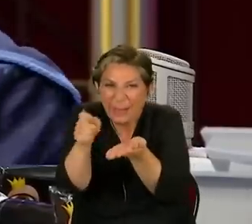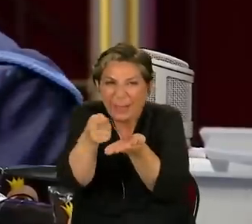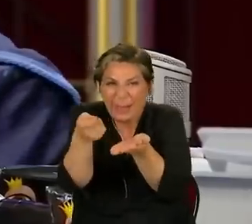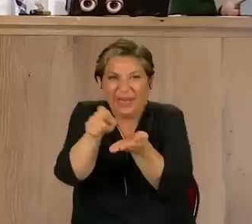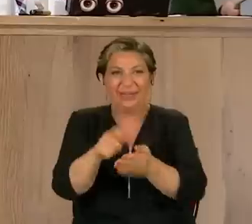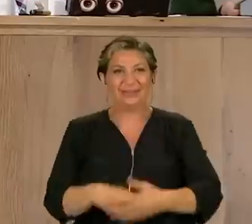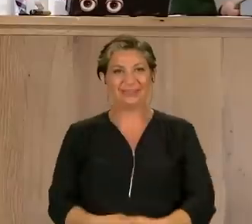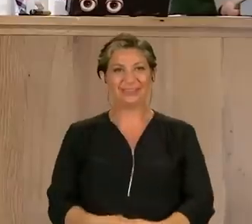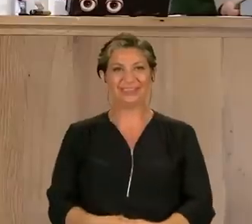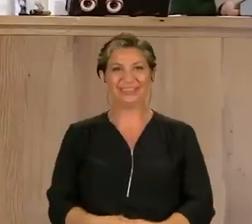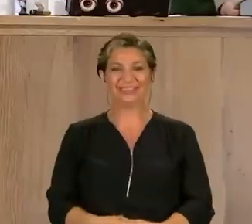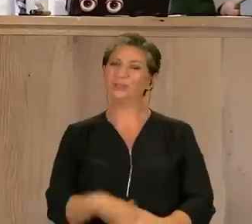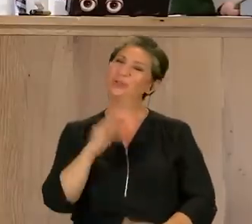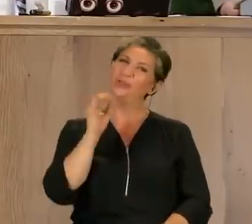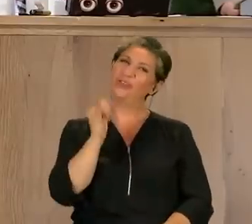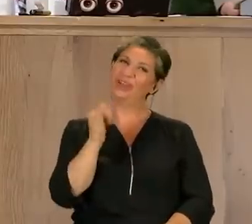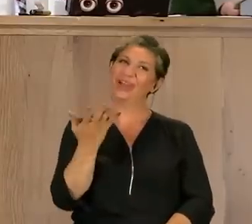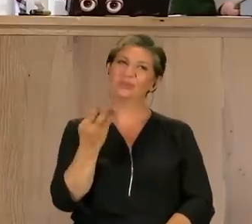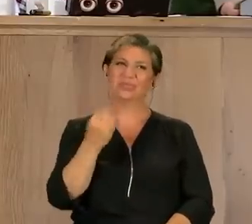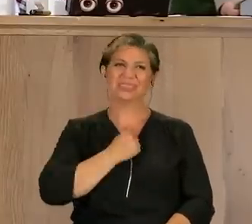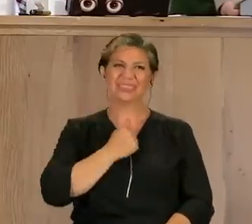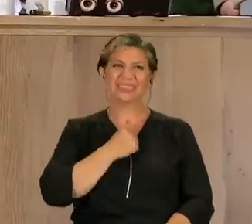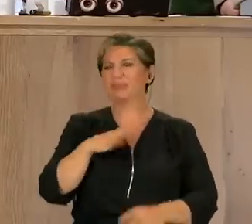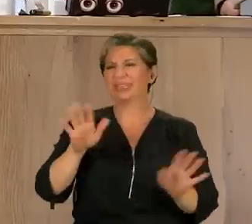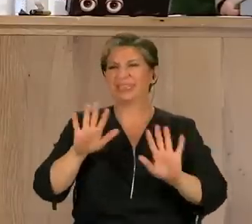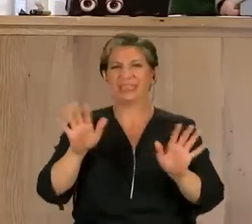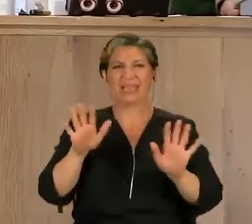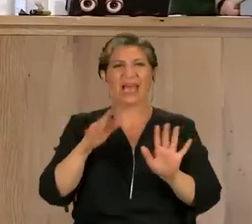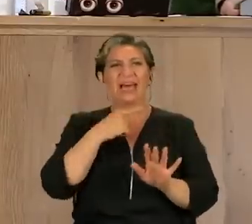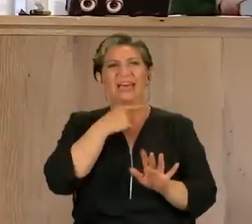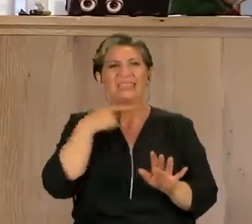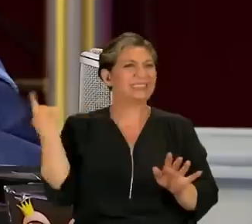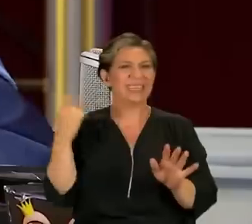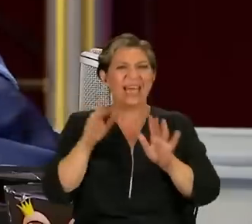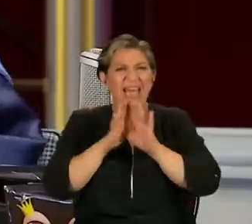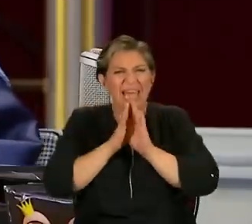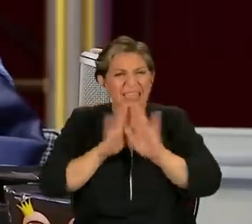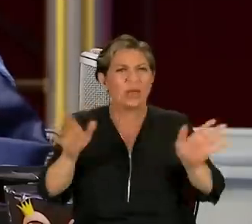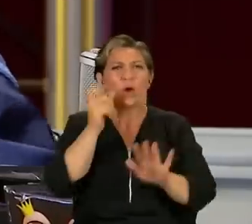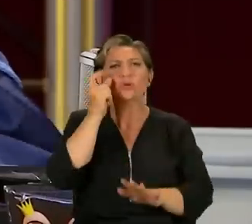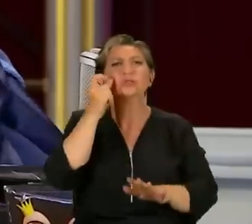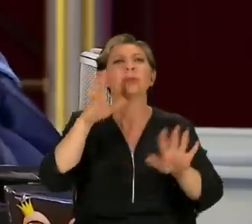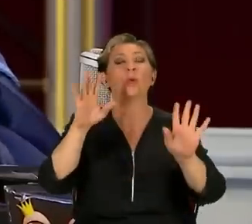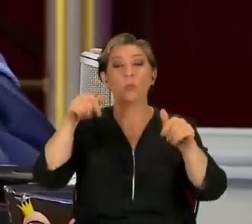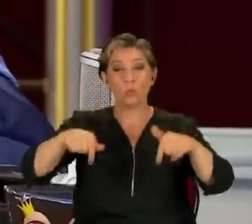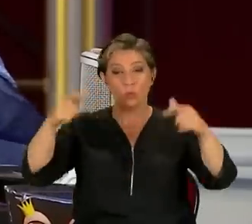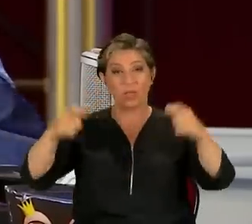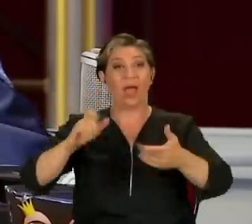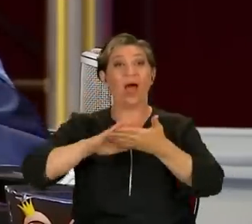kaşık. Çok fena ya, bu çok ya. Çok sıkıldım vallahi. Hiç yani asla ve hatta özlemiyorum.